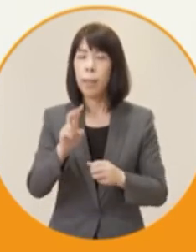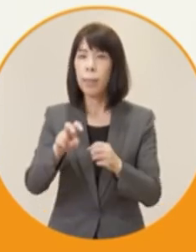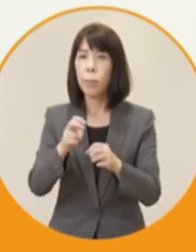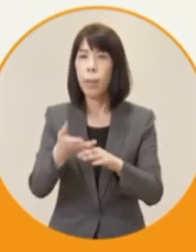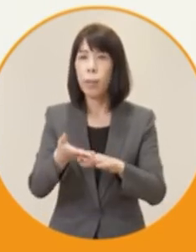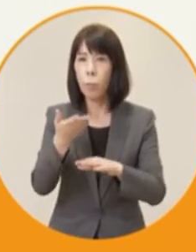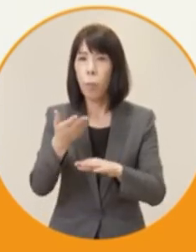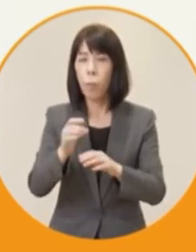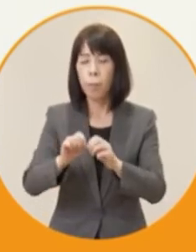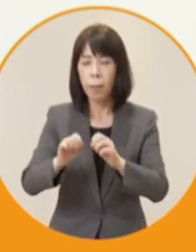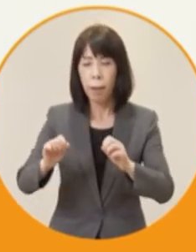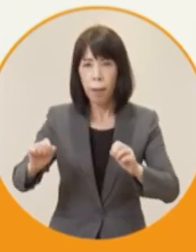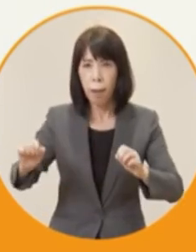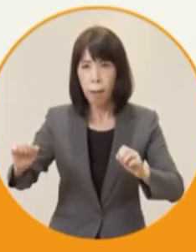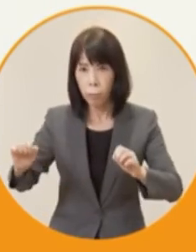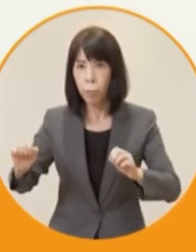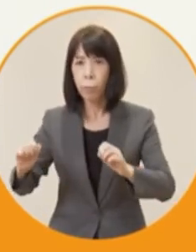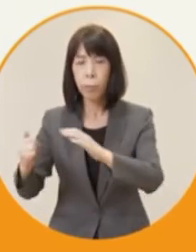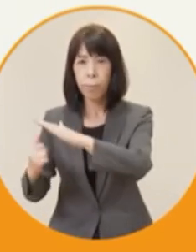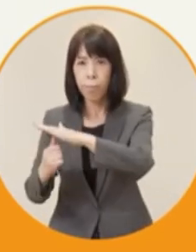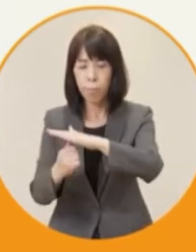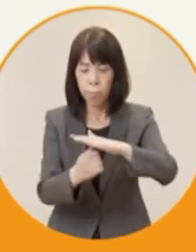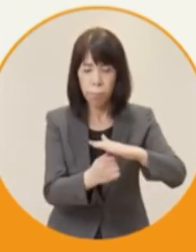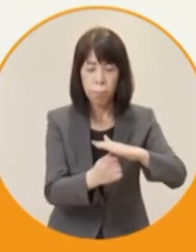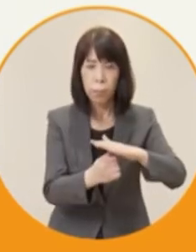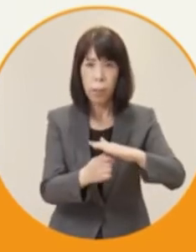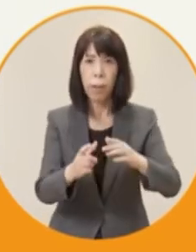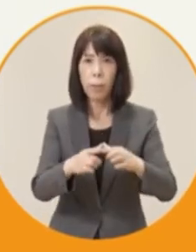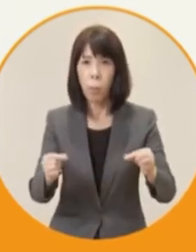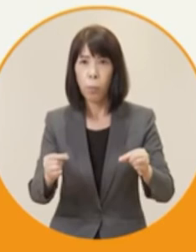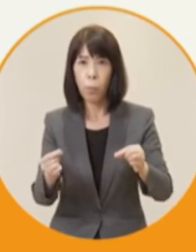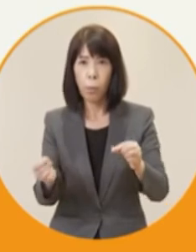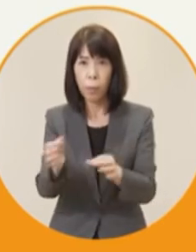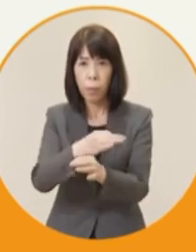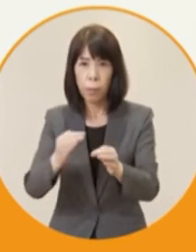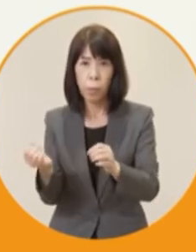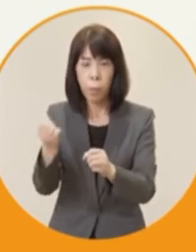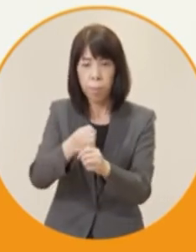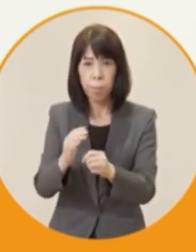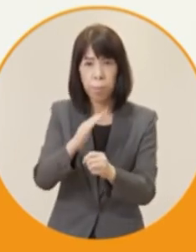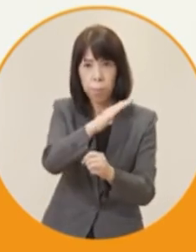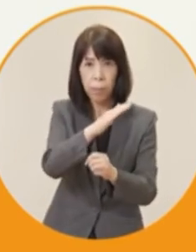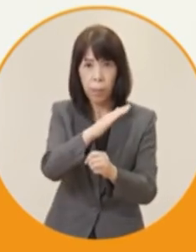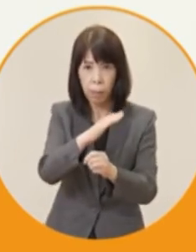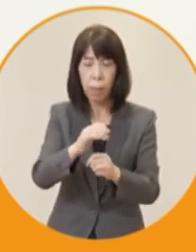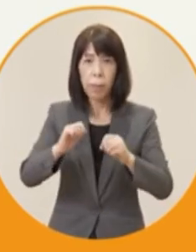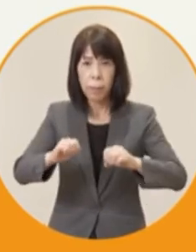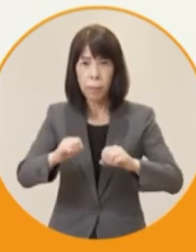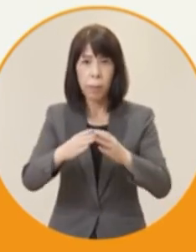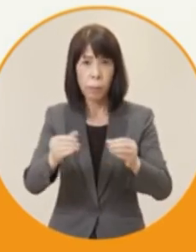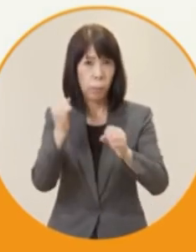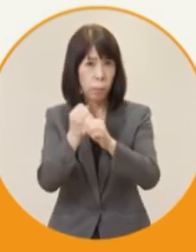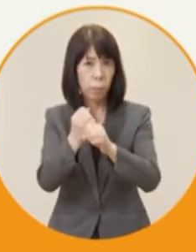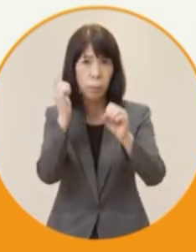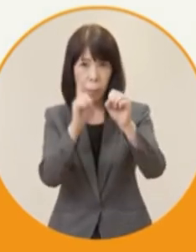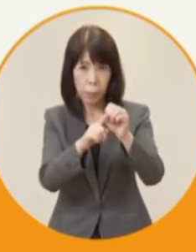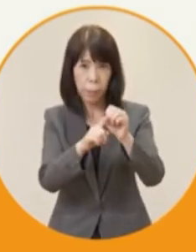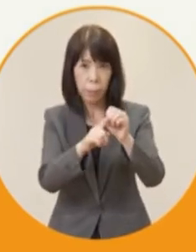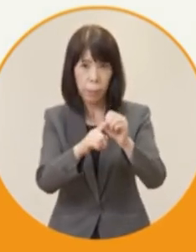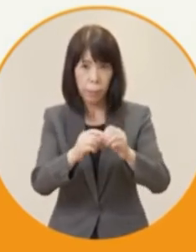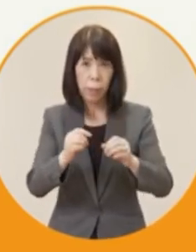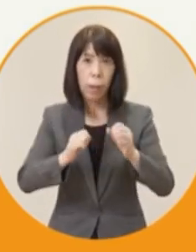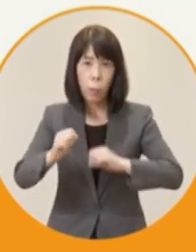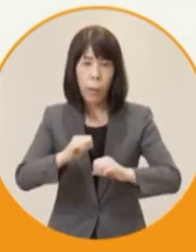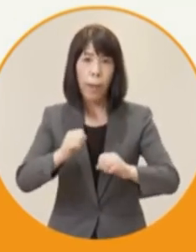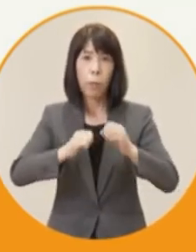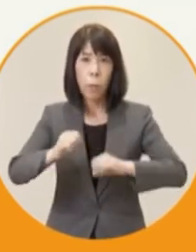年以上にわたって停滞した日本を再び動かし、活力のある国にするために、動